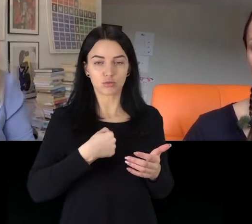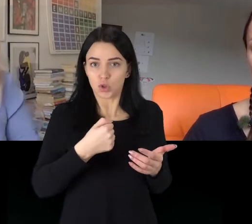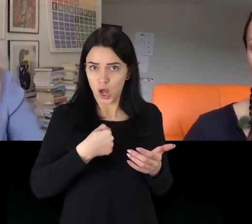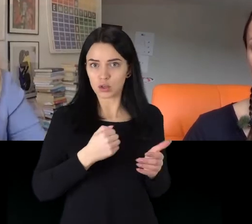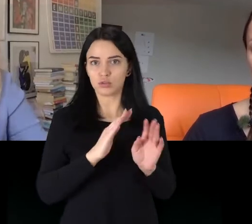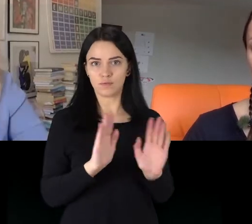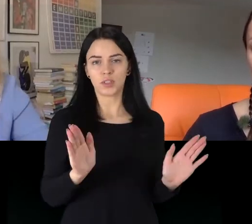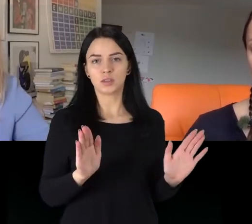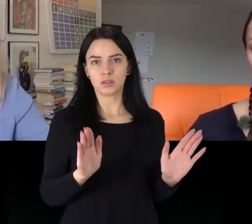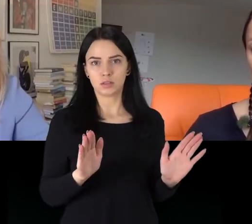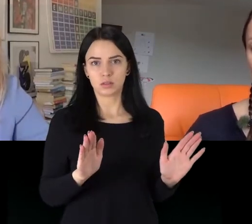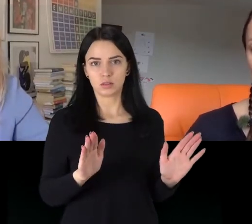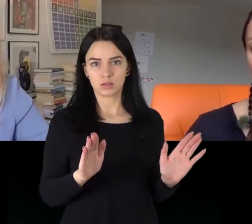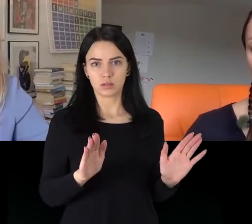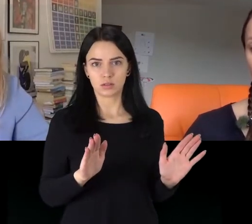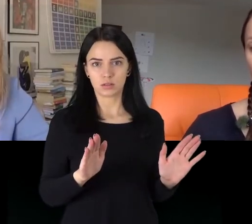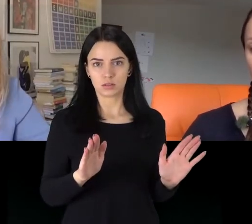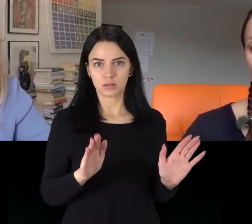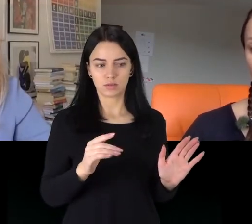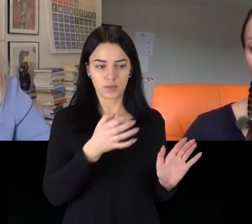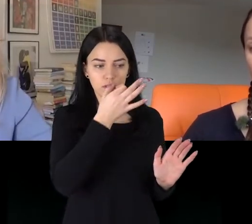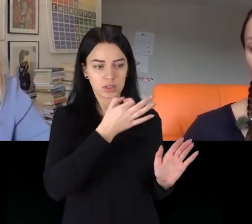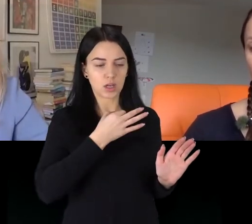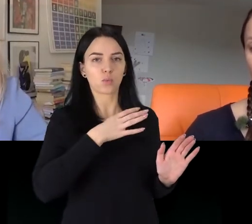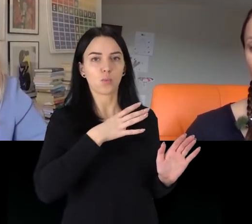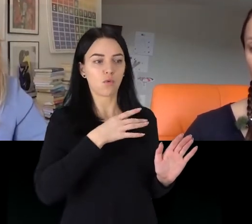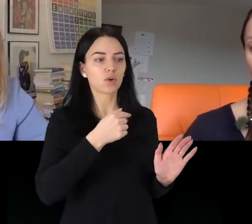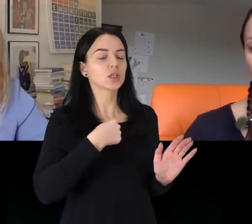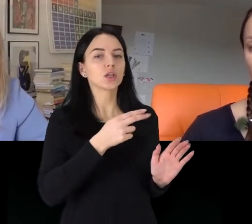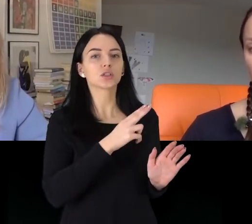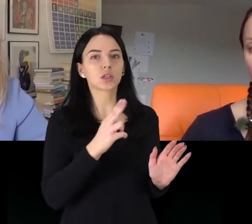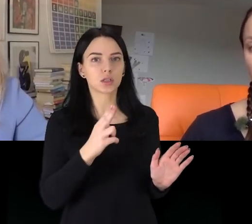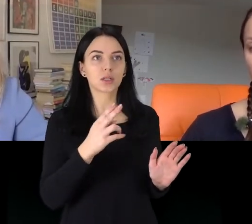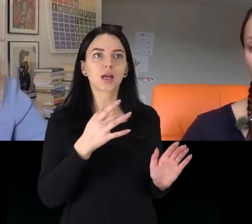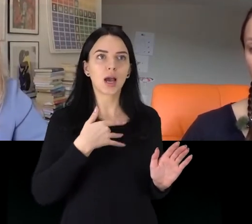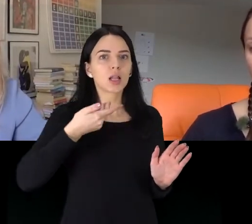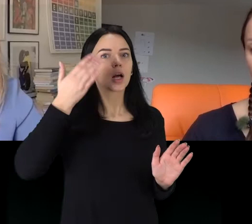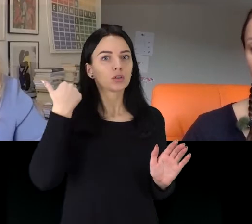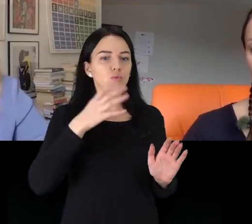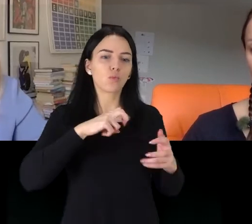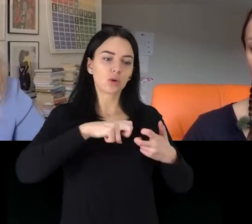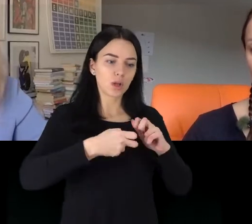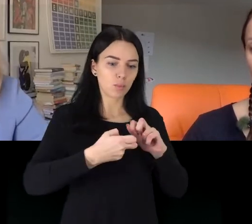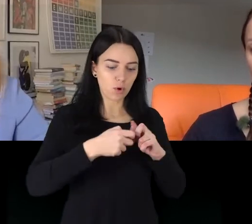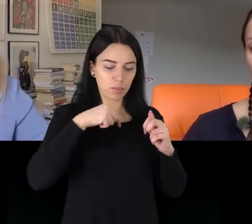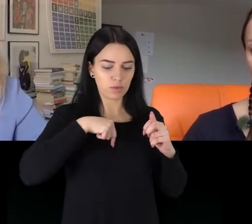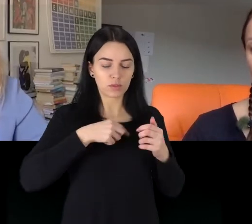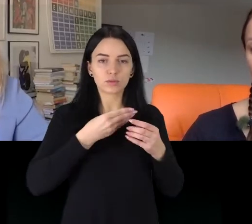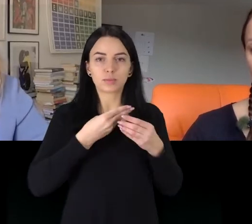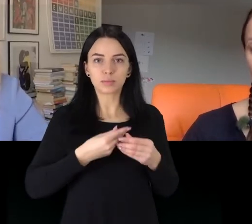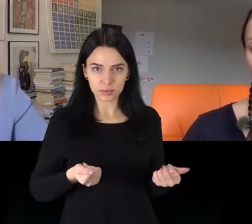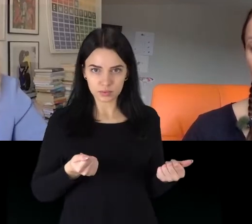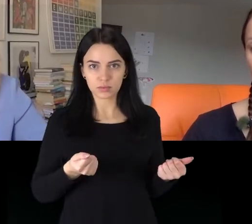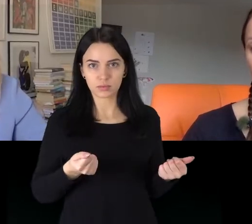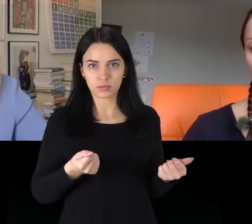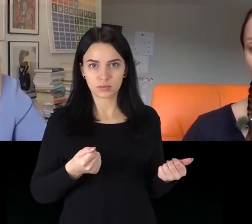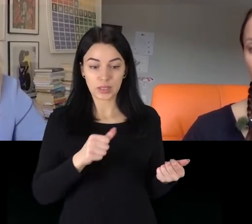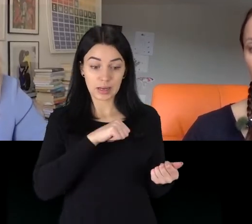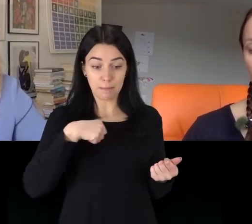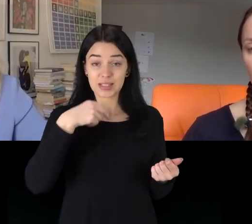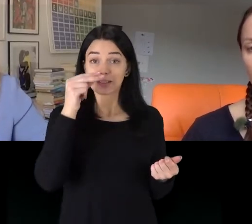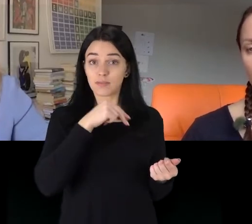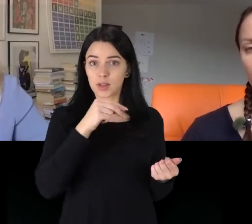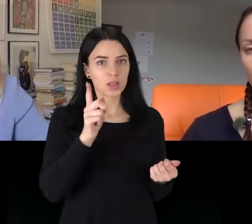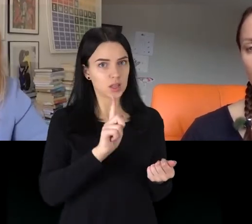ne, kas aš esu. Gali būti, kad aš save išsibarščiau, kad aš pamečiau ir nebūtinai dėl savo kalties. Tikrai gali būti, ar